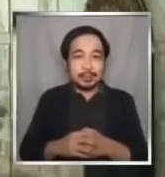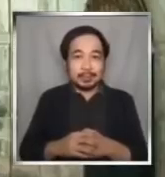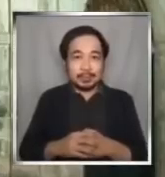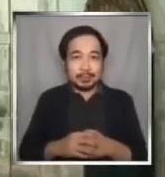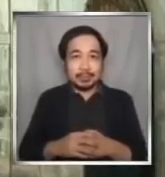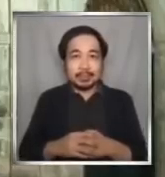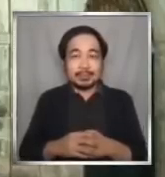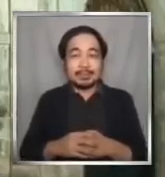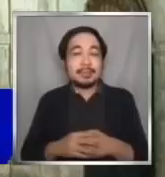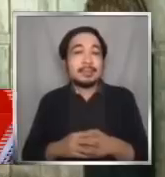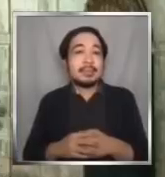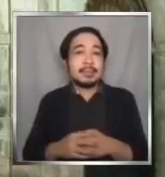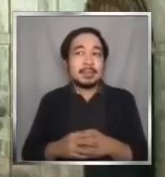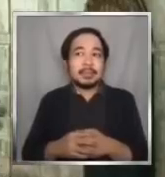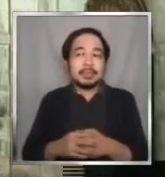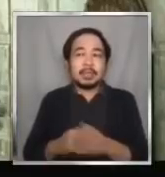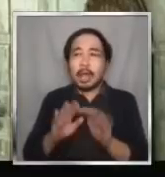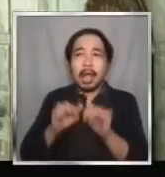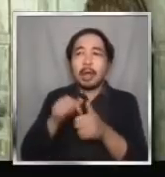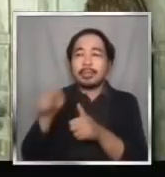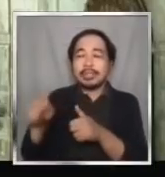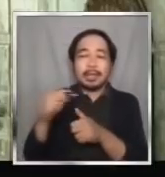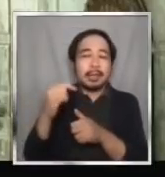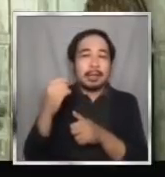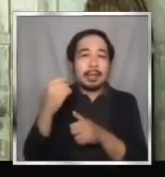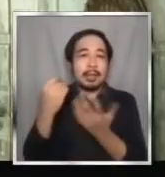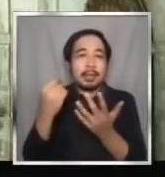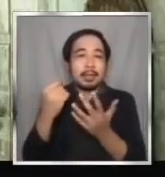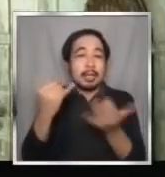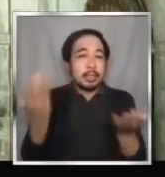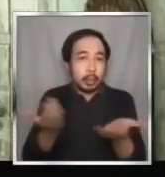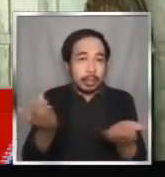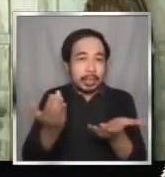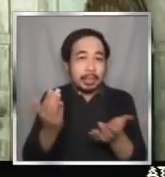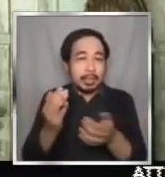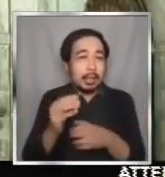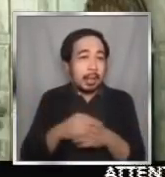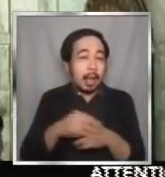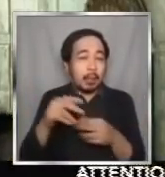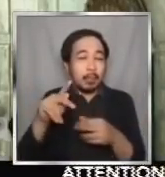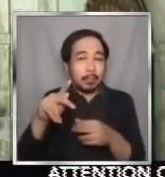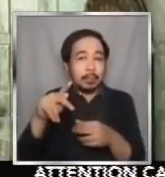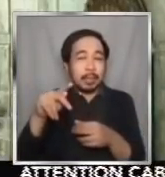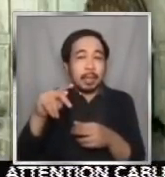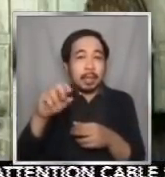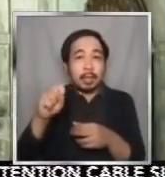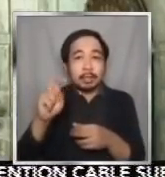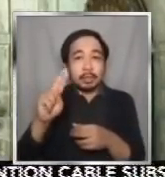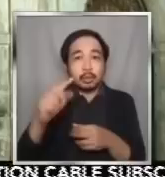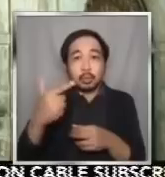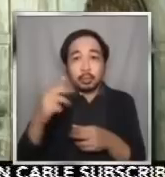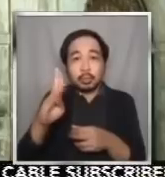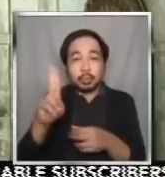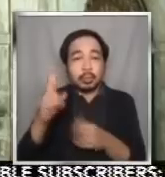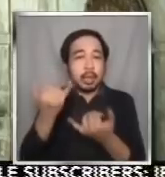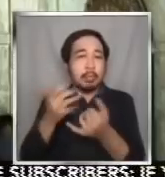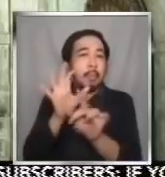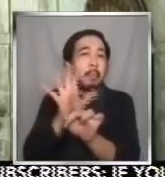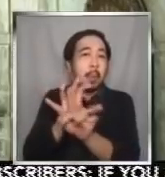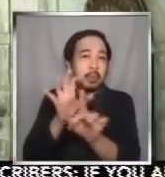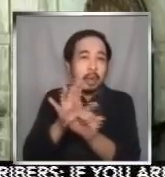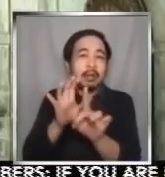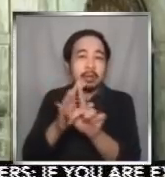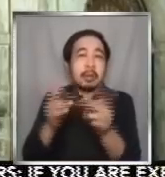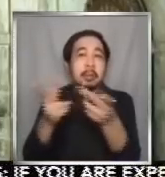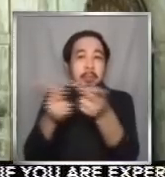O Ian, kamusta Mike, dyan? Mike, narito ako ngayon sa Plaza Sugbu at narito ako sa isa sa mga tanyag na pasyalan dito, yung